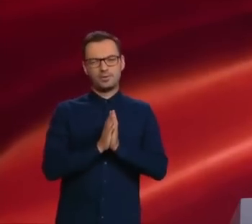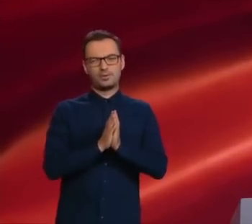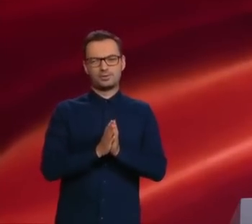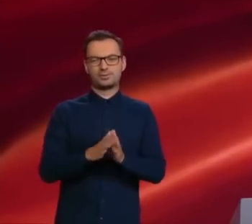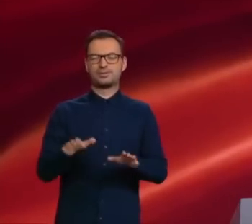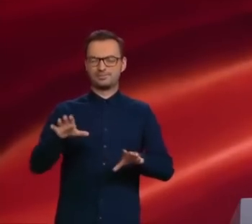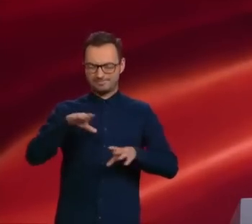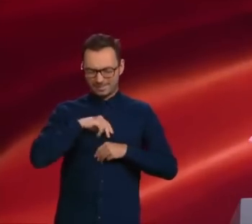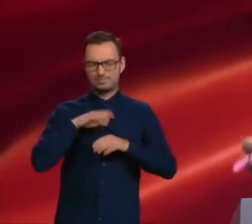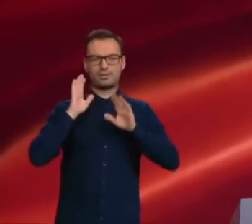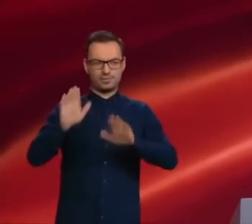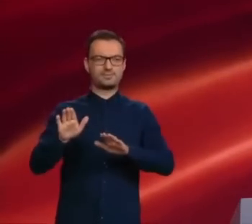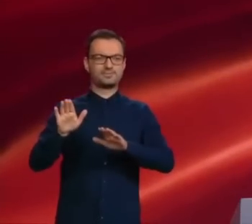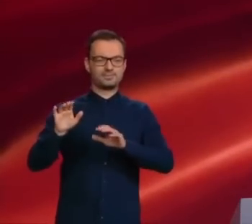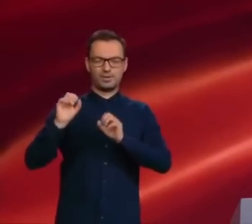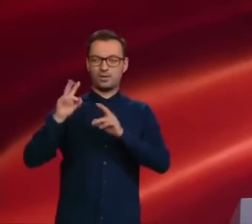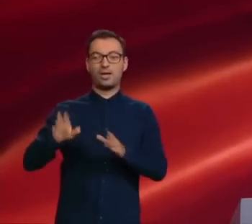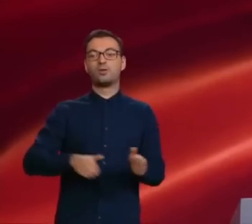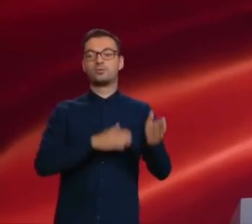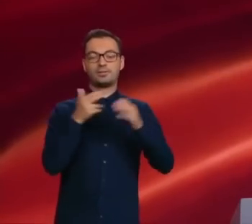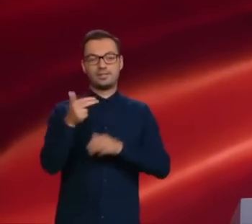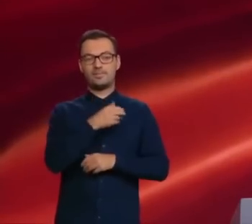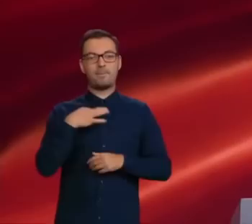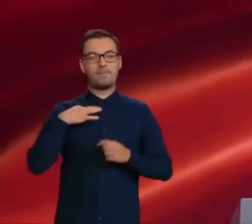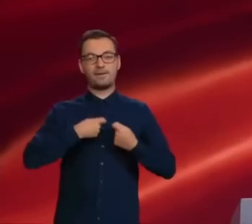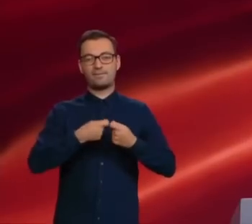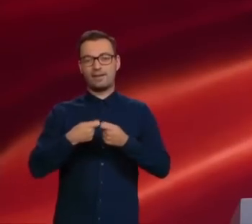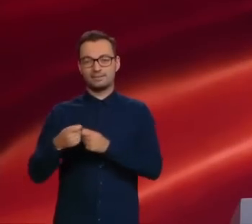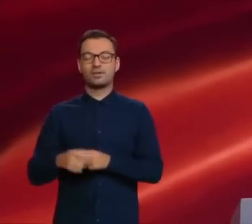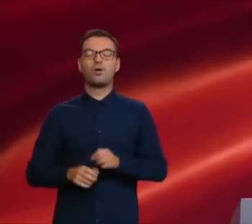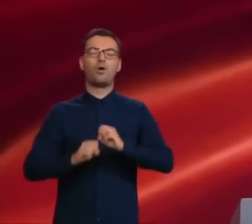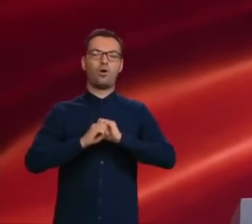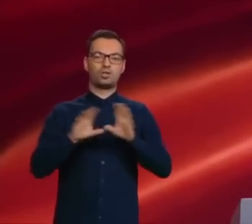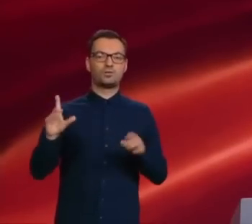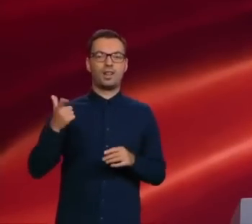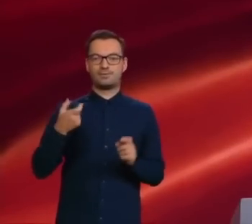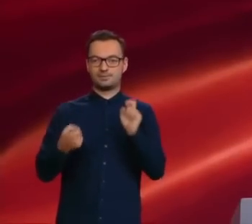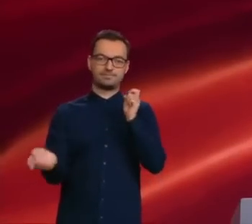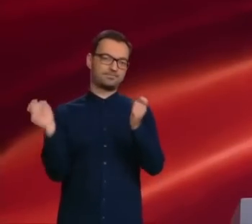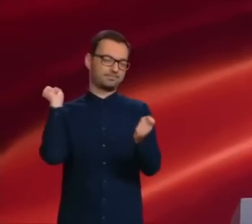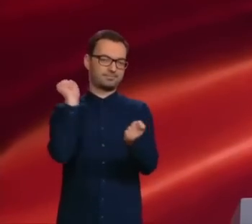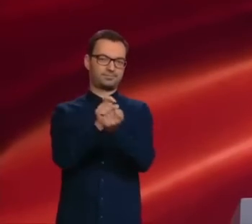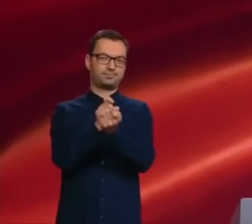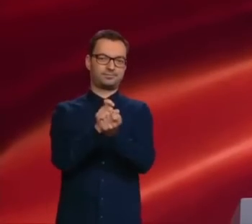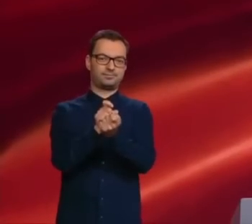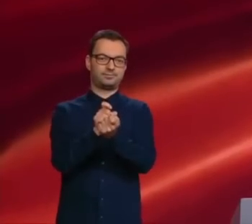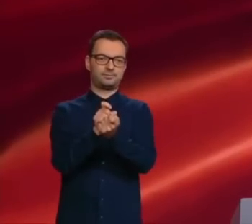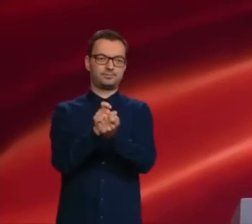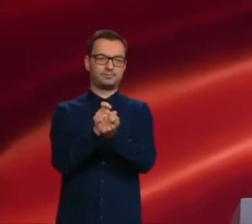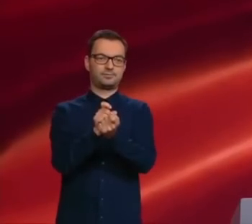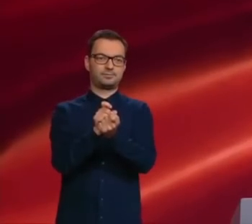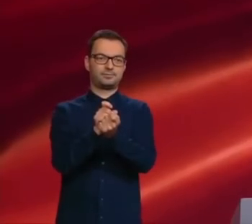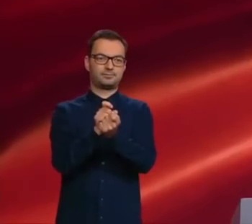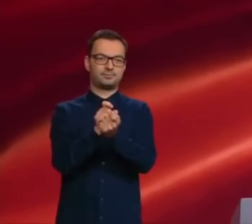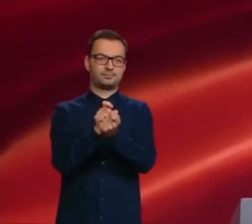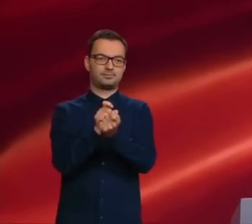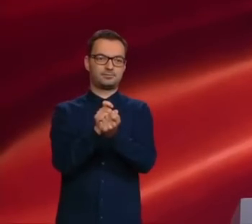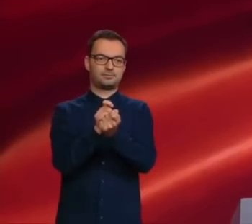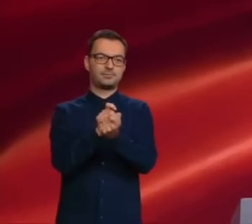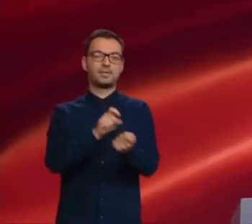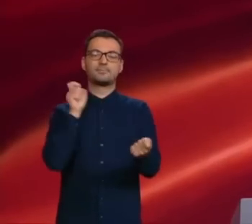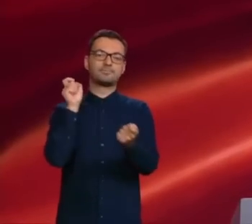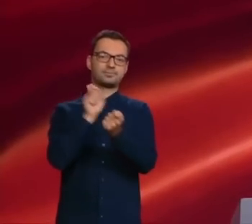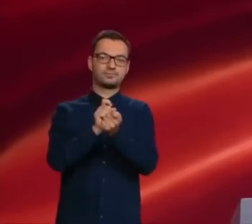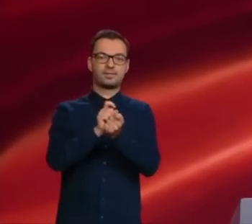tym pogodzić. Ci się A jeżeli bisują. Chodzi o prywatyzację, oczywiście Lewica jest przeciw temu, żeby... Niczym konfa fejm, nie?